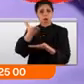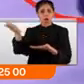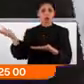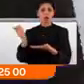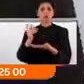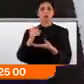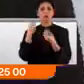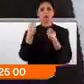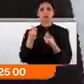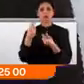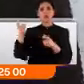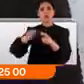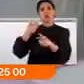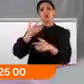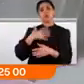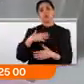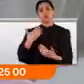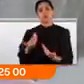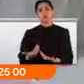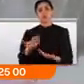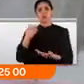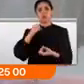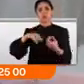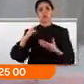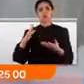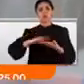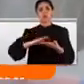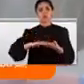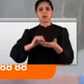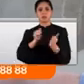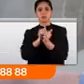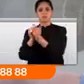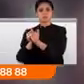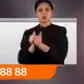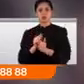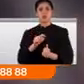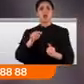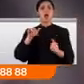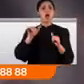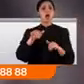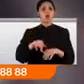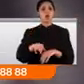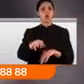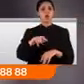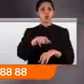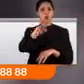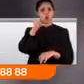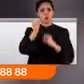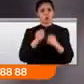şekilde sorgulanmasını istiyor. Olaydaki arkadaşları yanlarındaki aynı yoldan geçiyorlar, koşarak